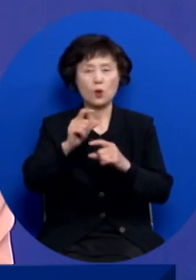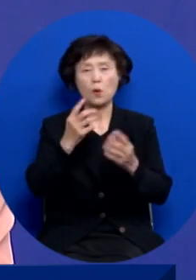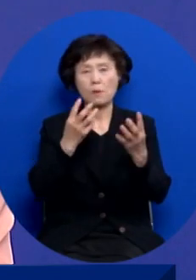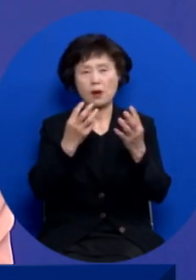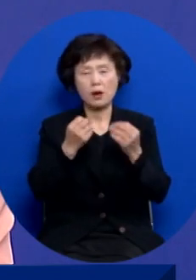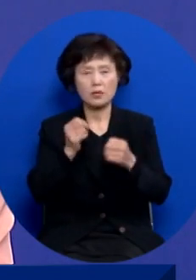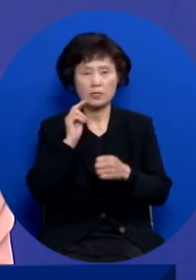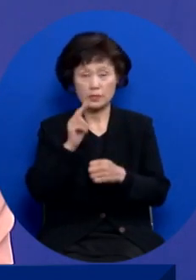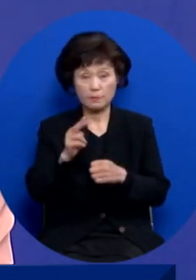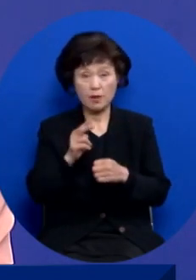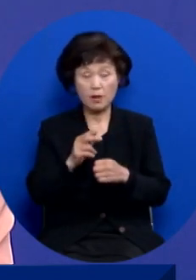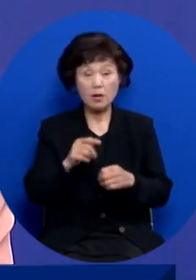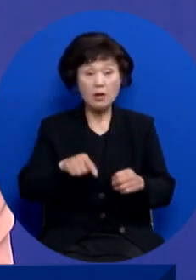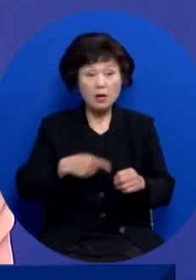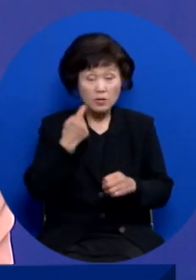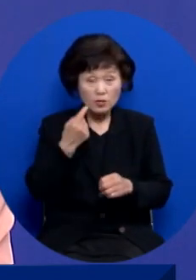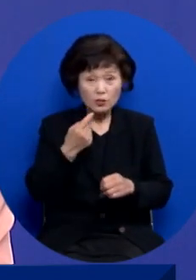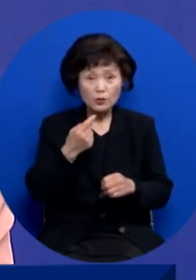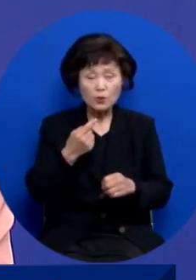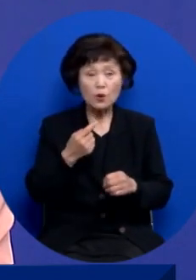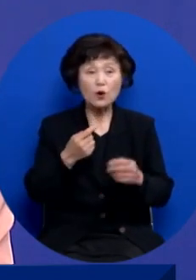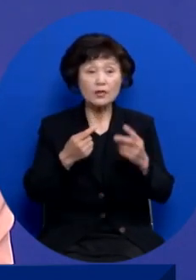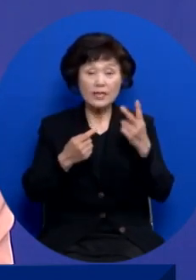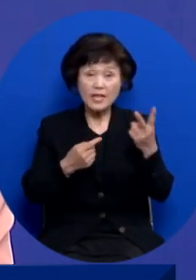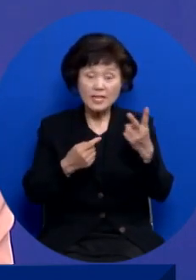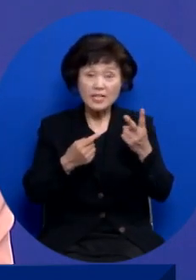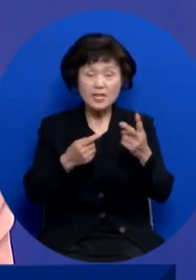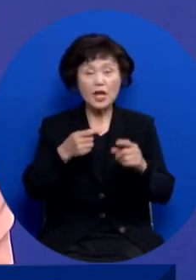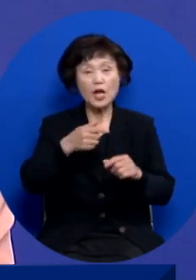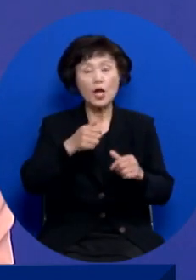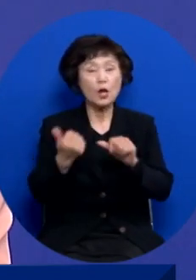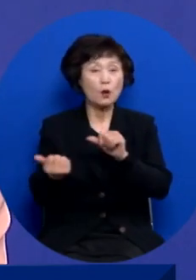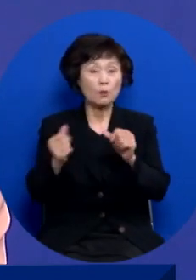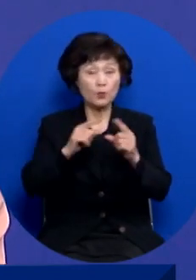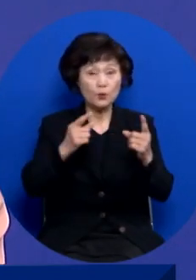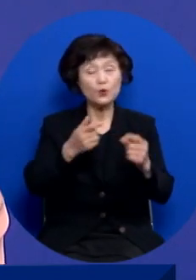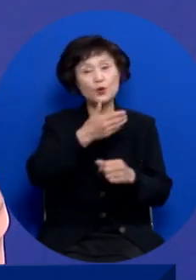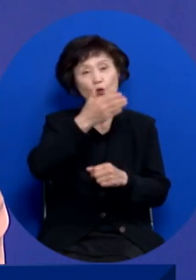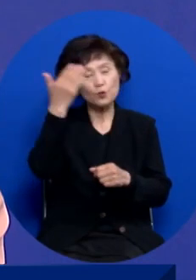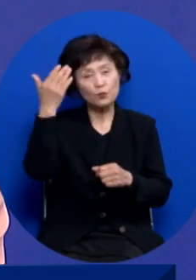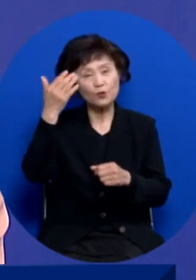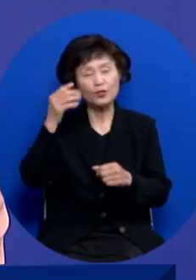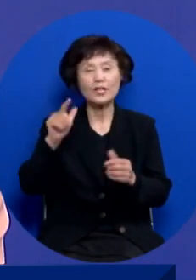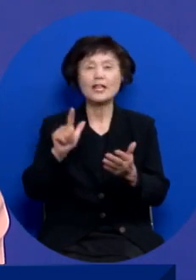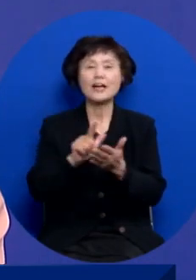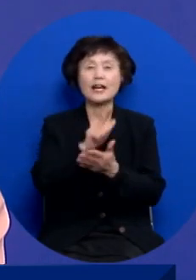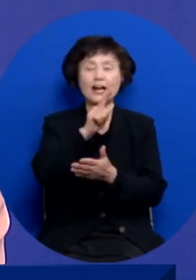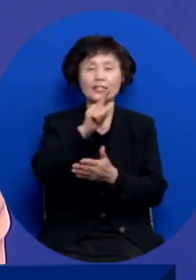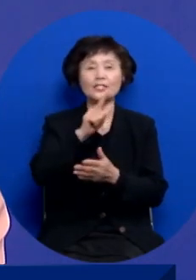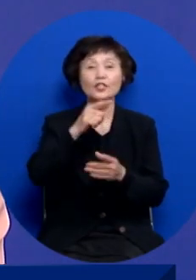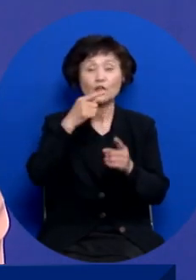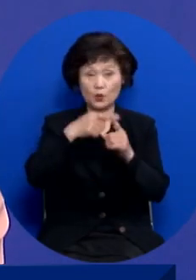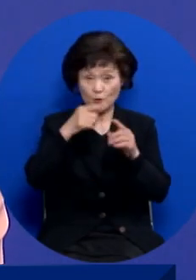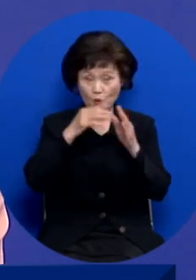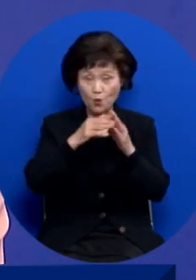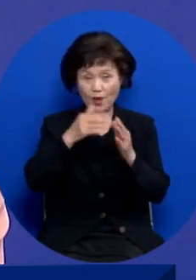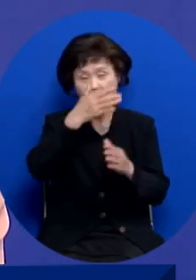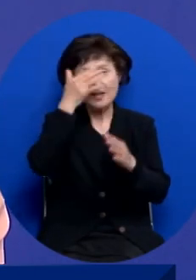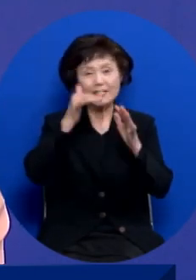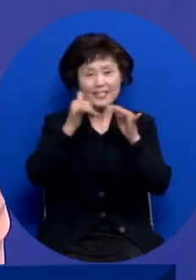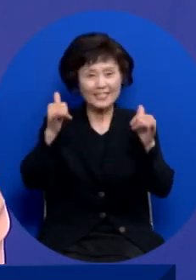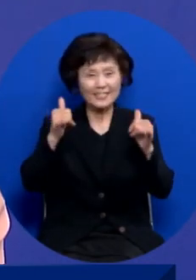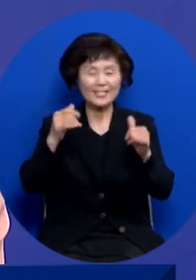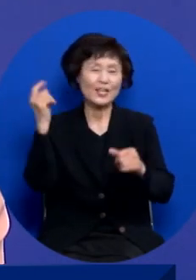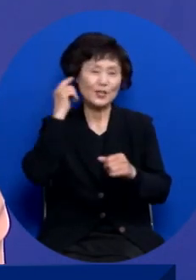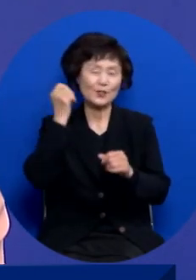부흥 행사를 열며 팬데믹 이후 제2의 부흥을 꿈꾸는 청년들이 있습니다. 강서교회 청년들이 준비한 부흥 행사 현장에 이현지 기자가